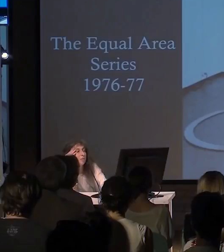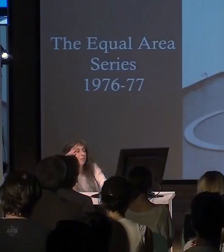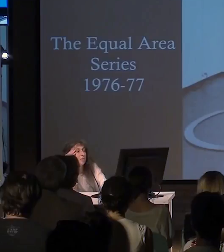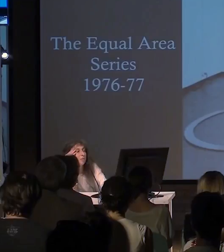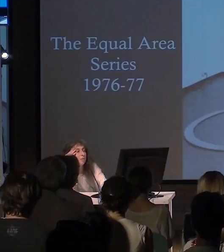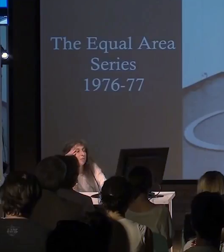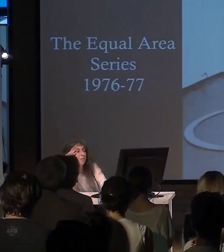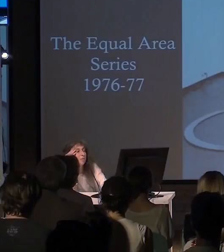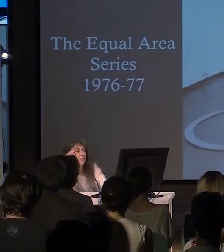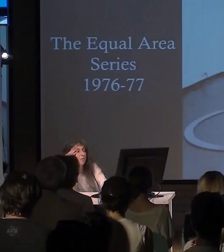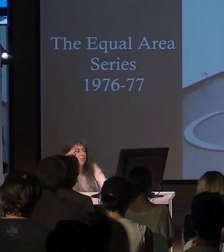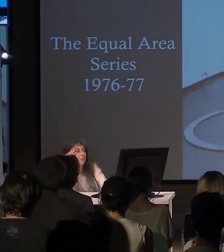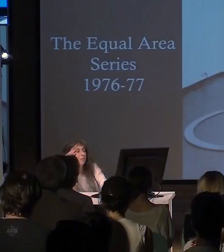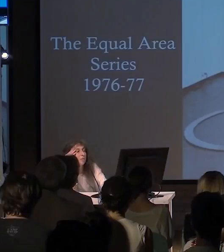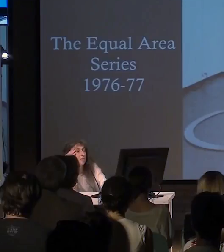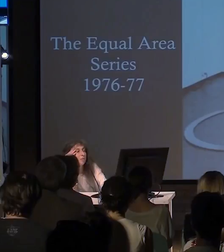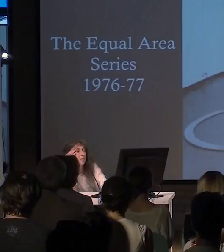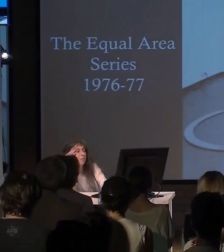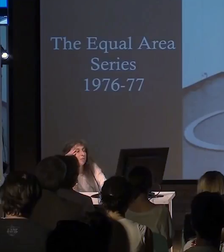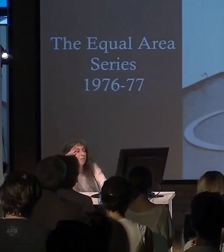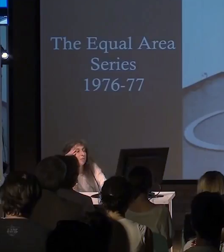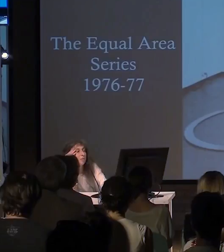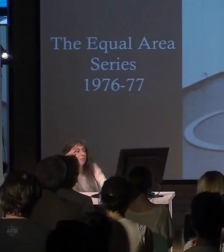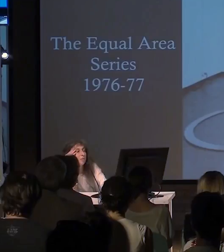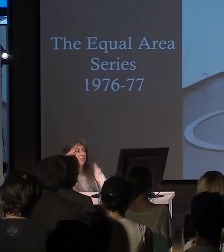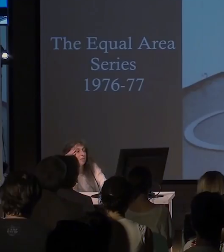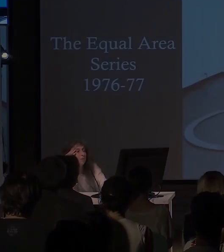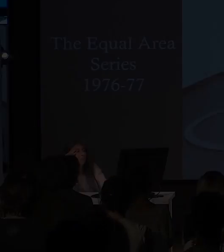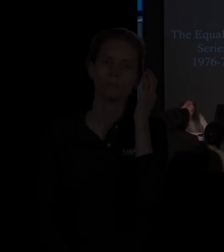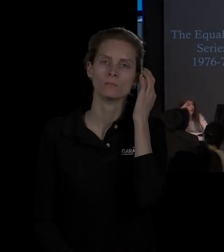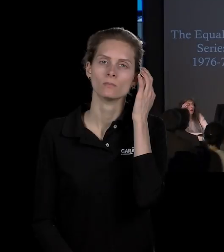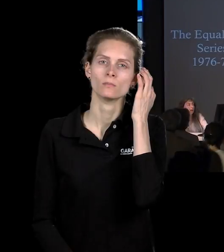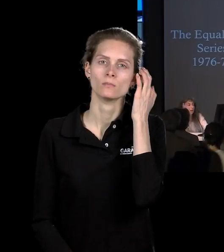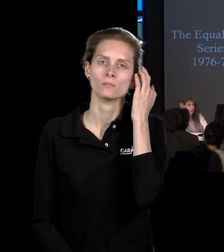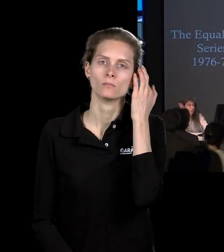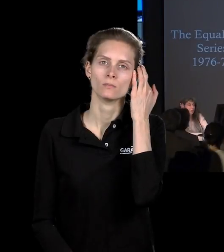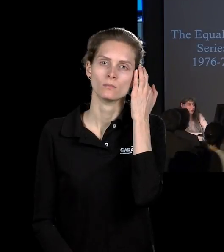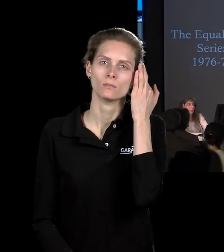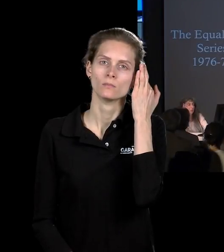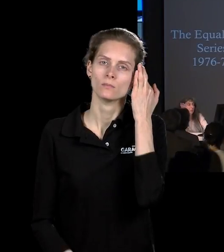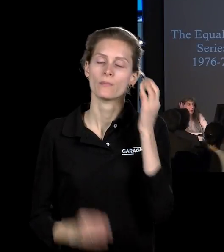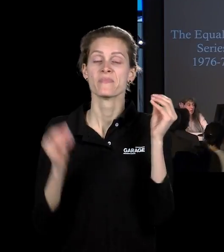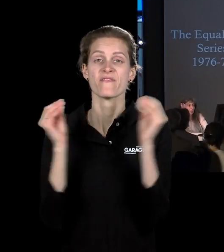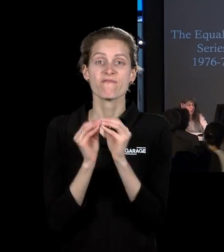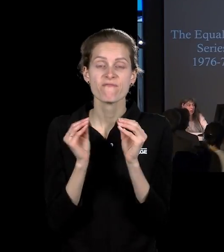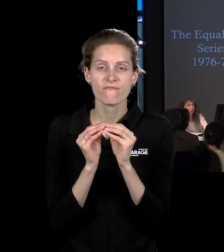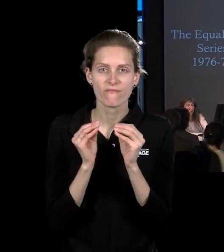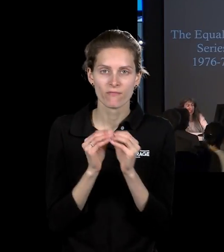около 1,5 метра в ширину. Стены и потолок зала белые, пол темный. И вот как